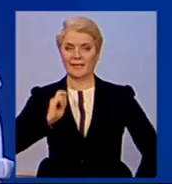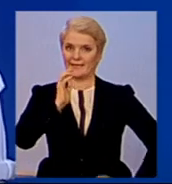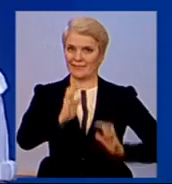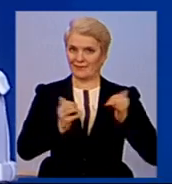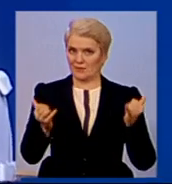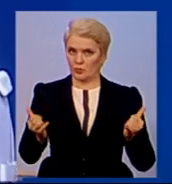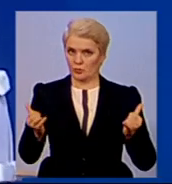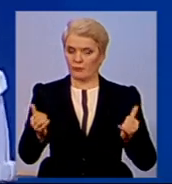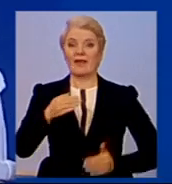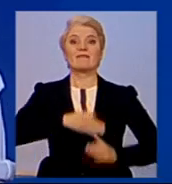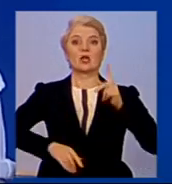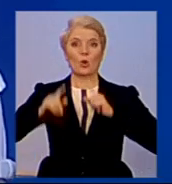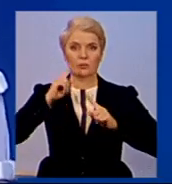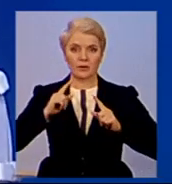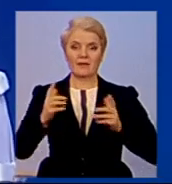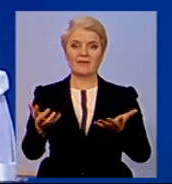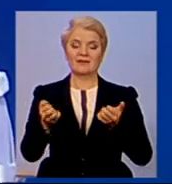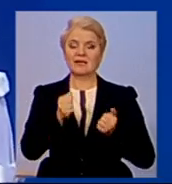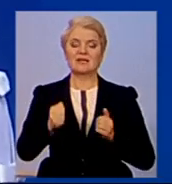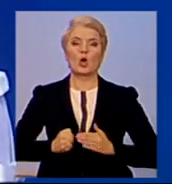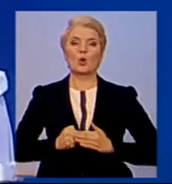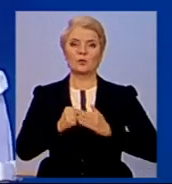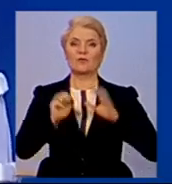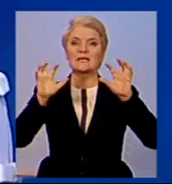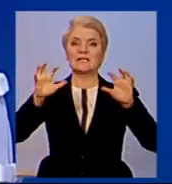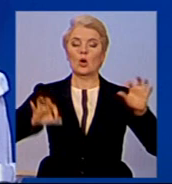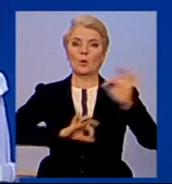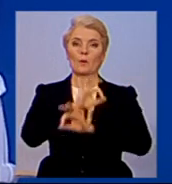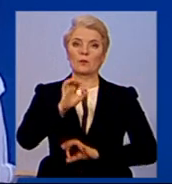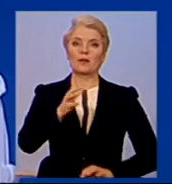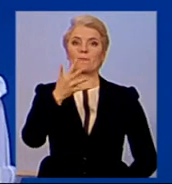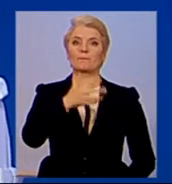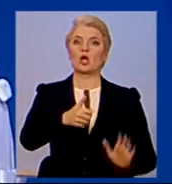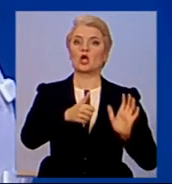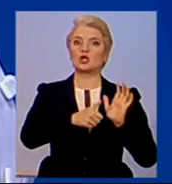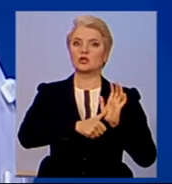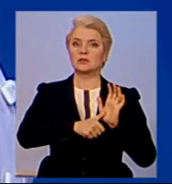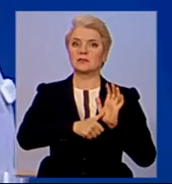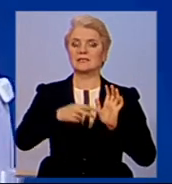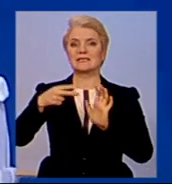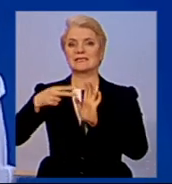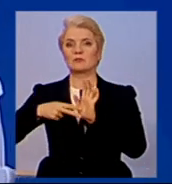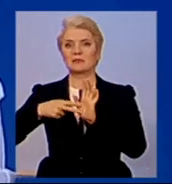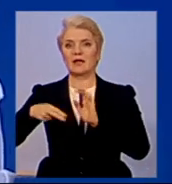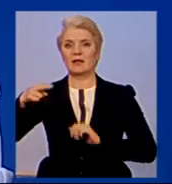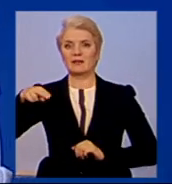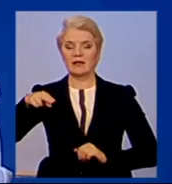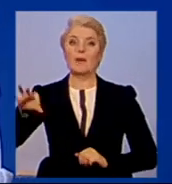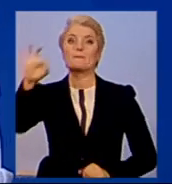Верховна Рада України підтримала за основу законопроект номер 5670-д про мову. За